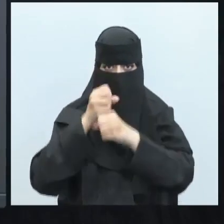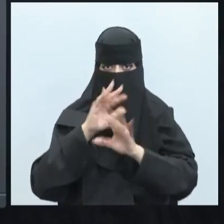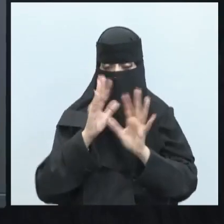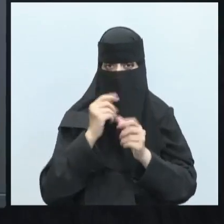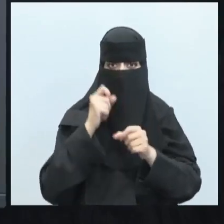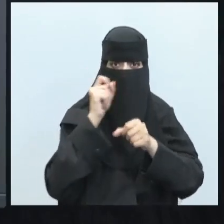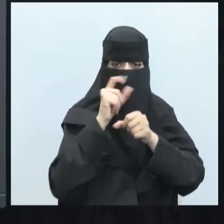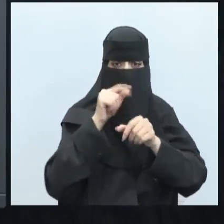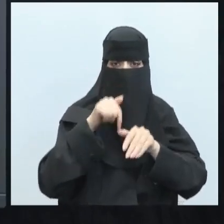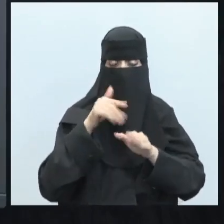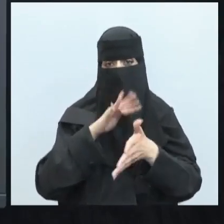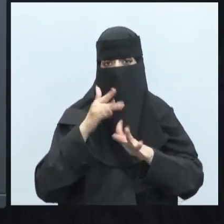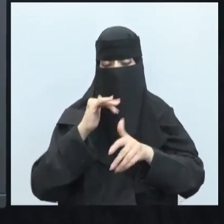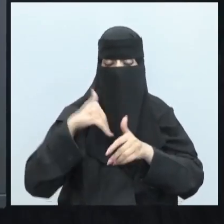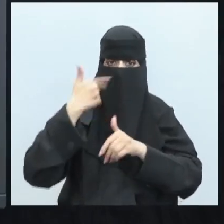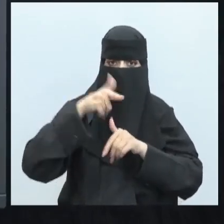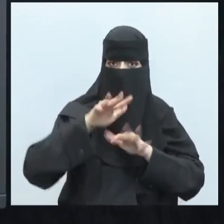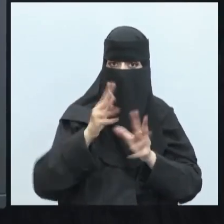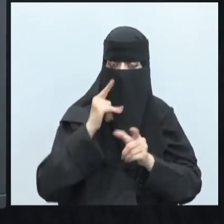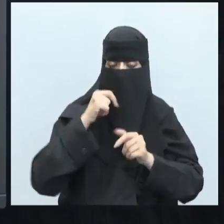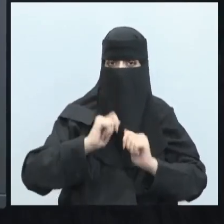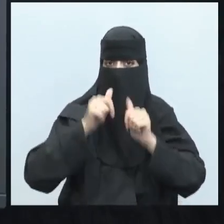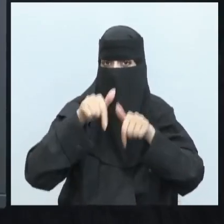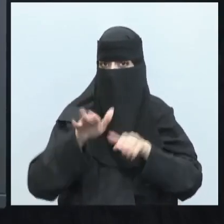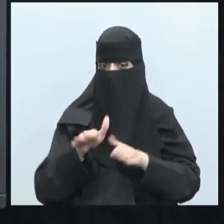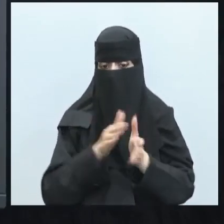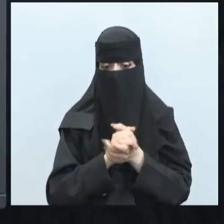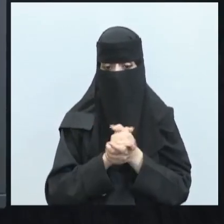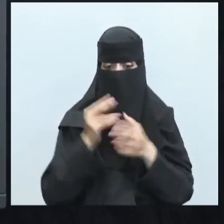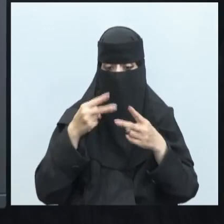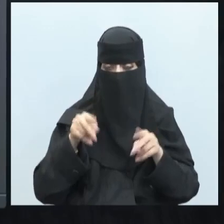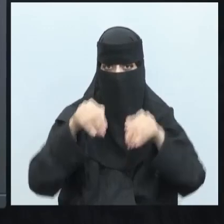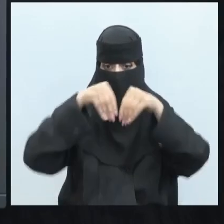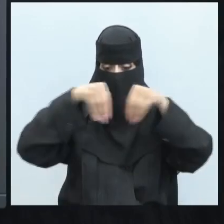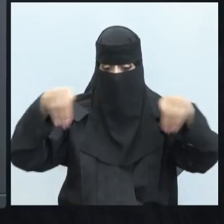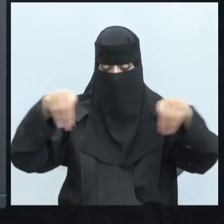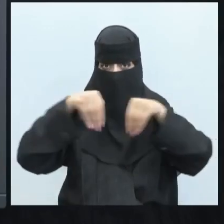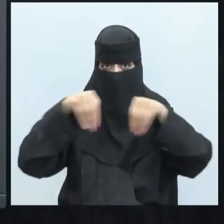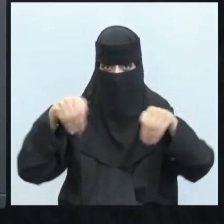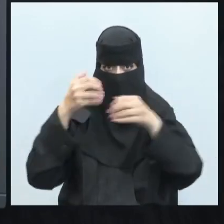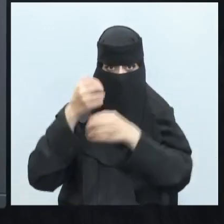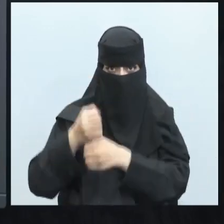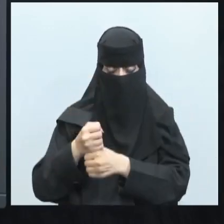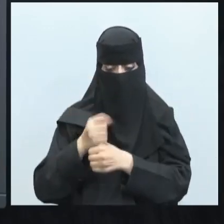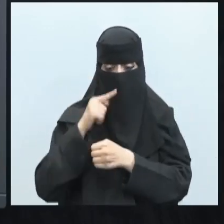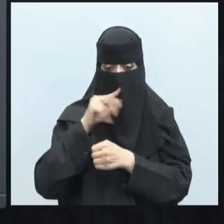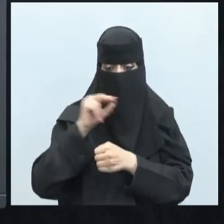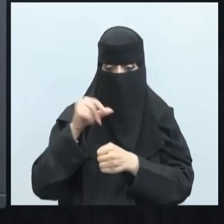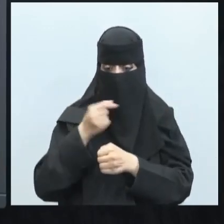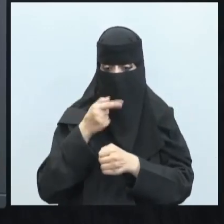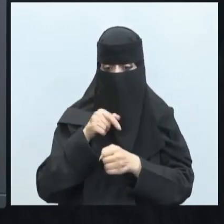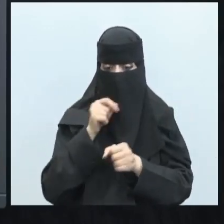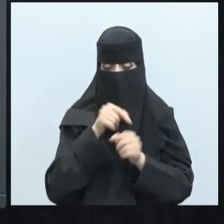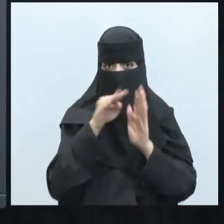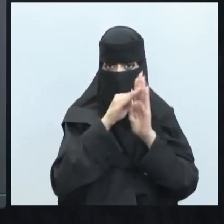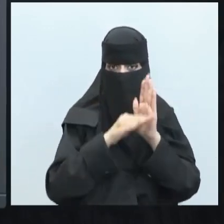تهديد محتمل فما فكيف يقوم بذلك نبدا بجدران الحمايه كما ذكرنا في